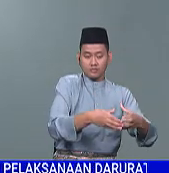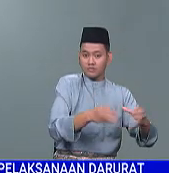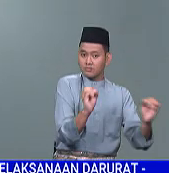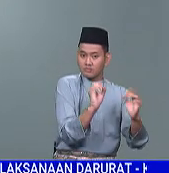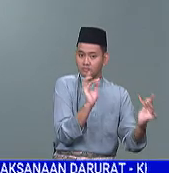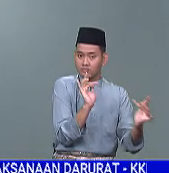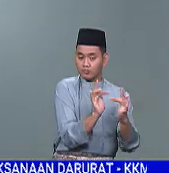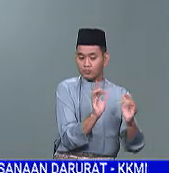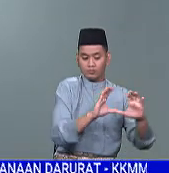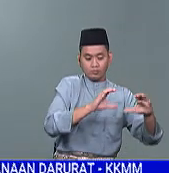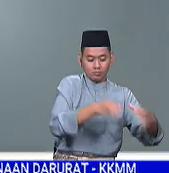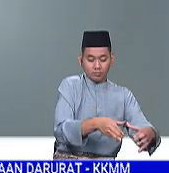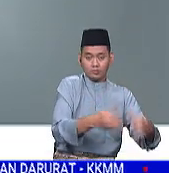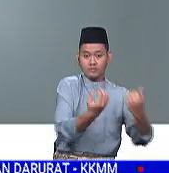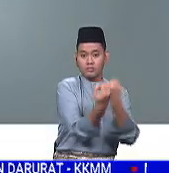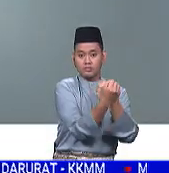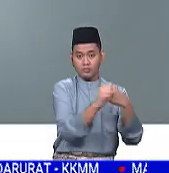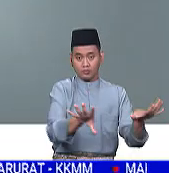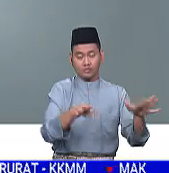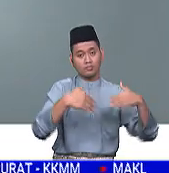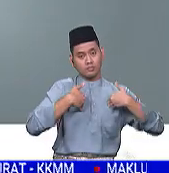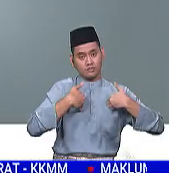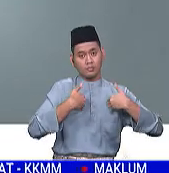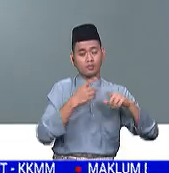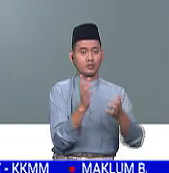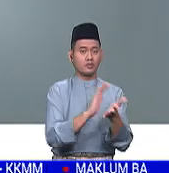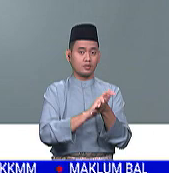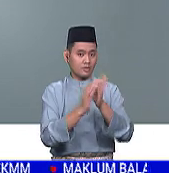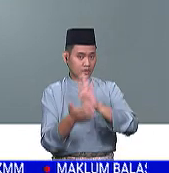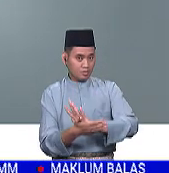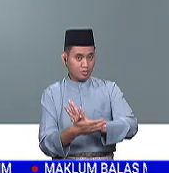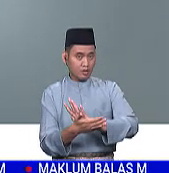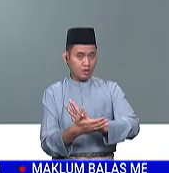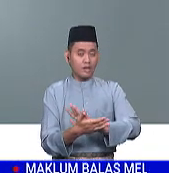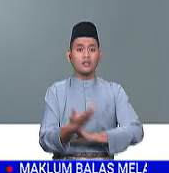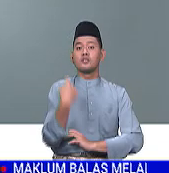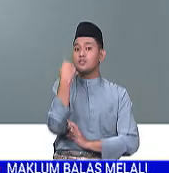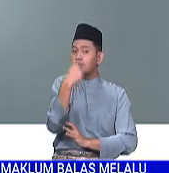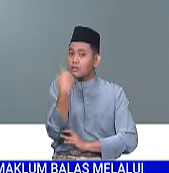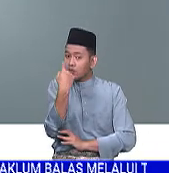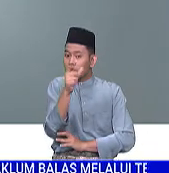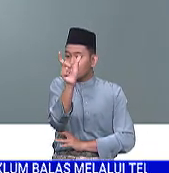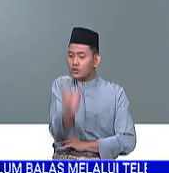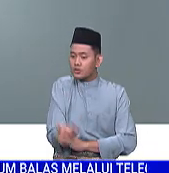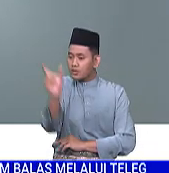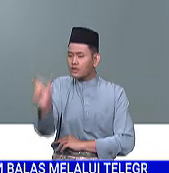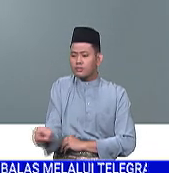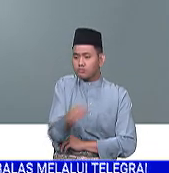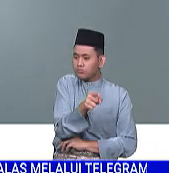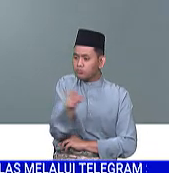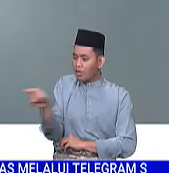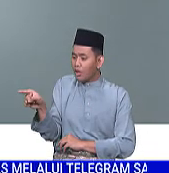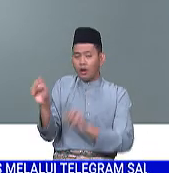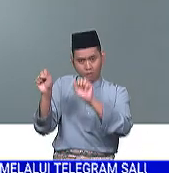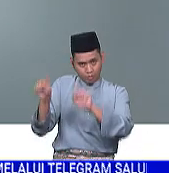kepada kluster-kluster yang sedia ada. Bermaksud di sekeliling kita, sesiapa saja boleh dikatakan